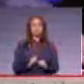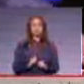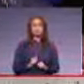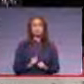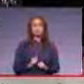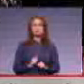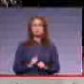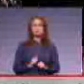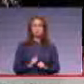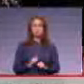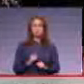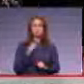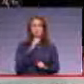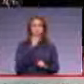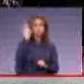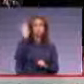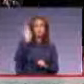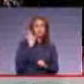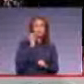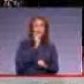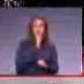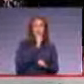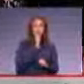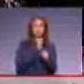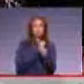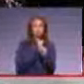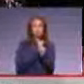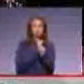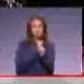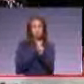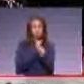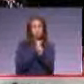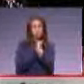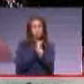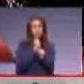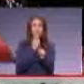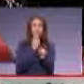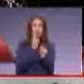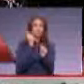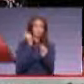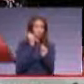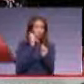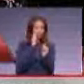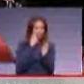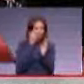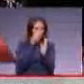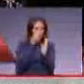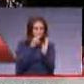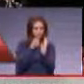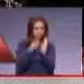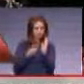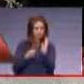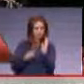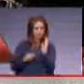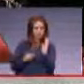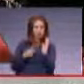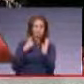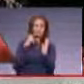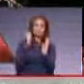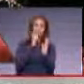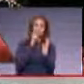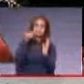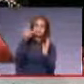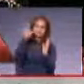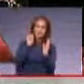ده؟ هو على طول كل الأفلام اللي أنا بريدة خدتها منه وعملناها، لأن هو كان كل رواية يكتبها يقول لي